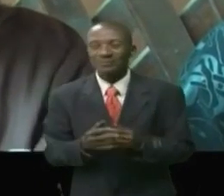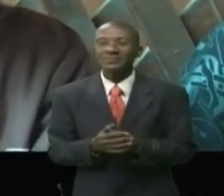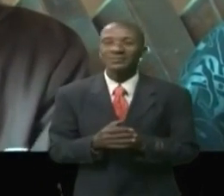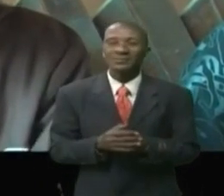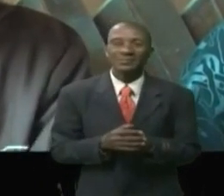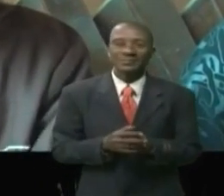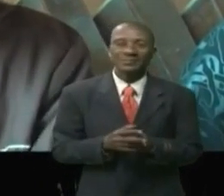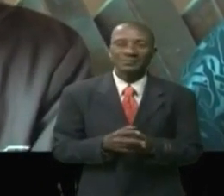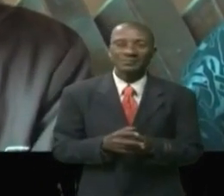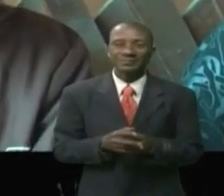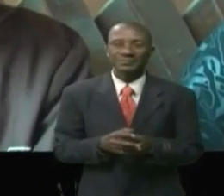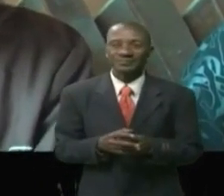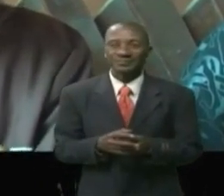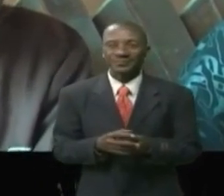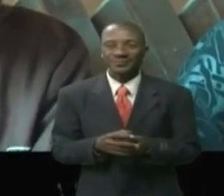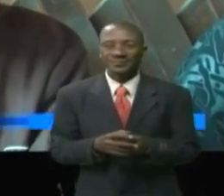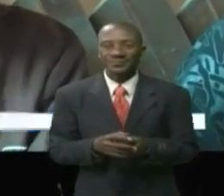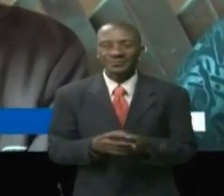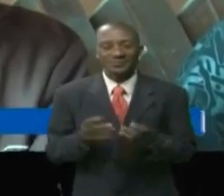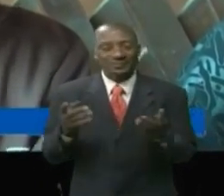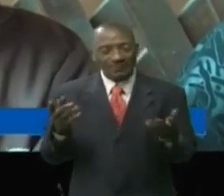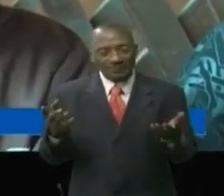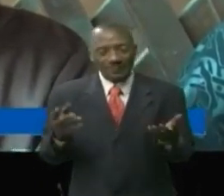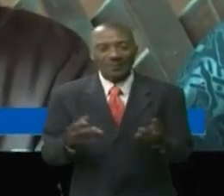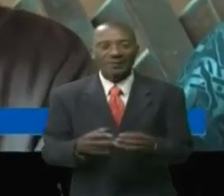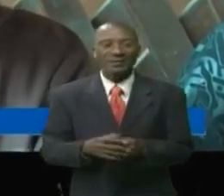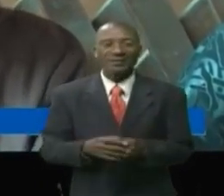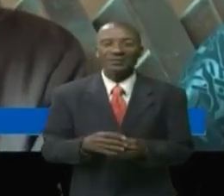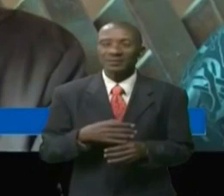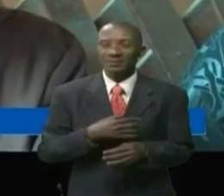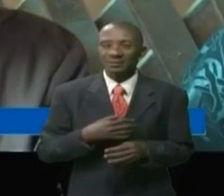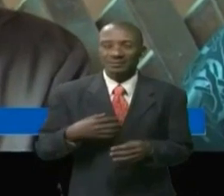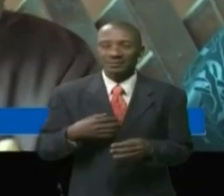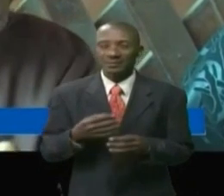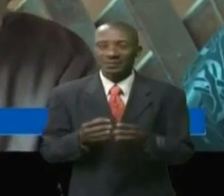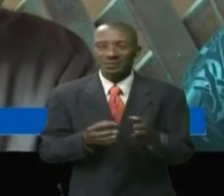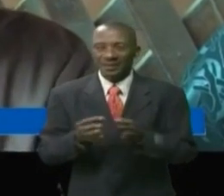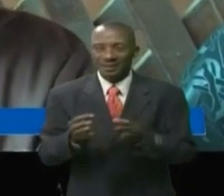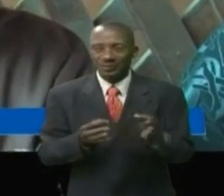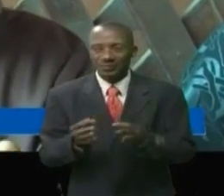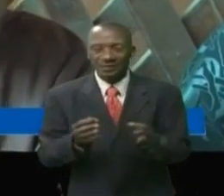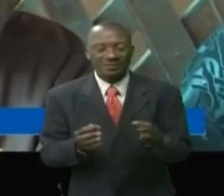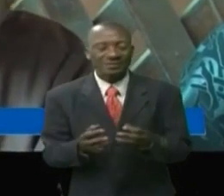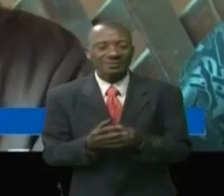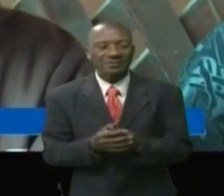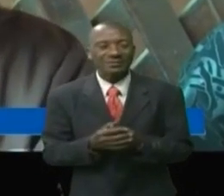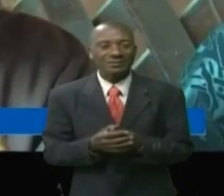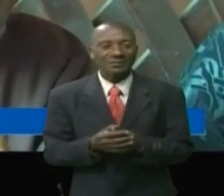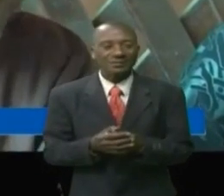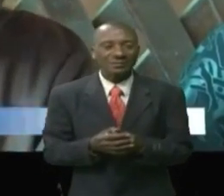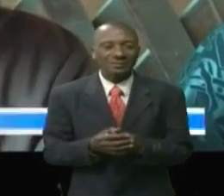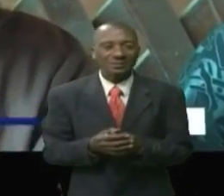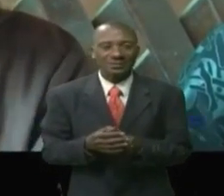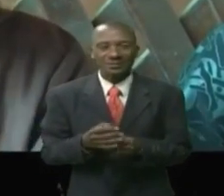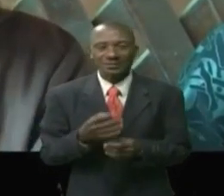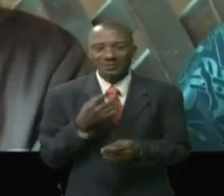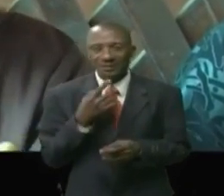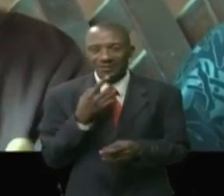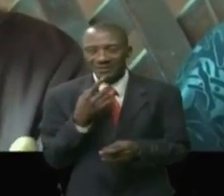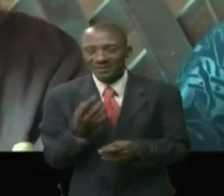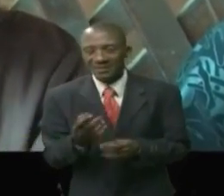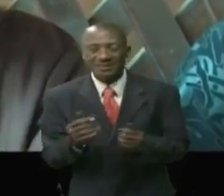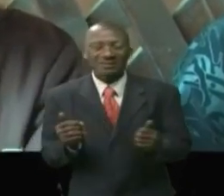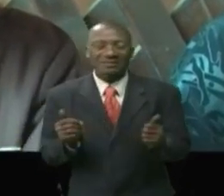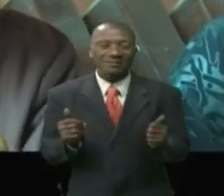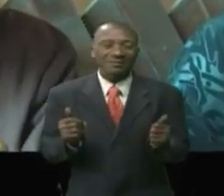l'ancienne station missionnaire c'est-à-dire l'ancienne configuration de moanza depuis sa création